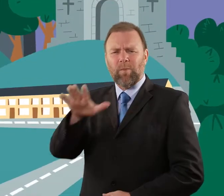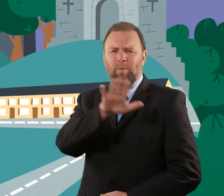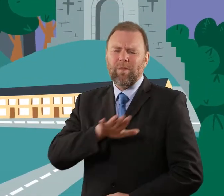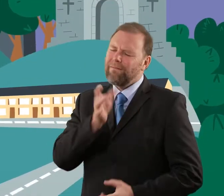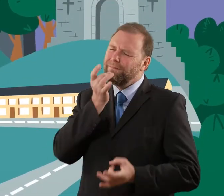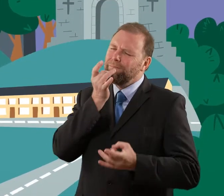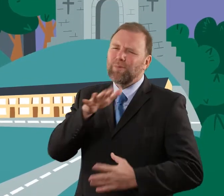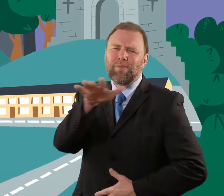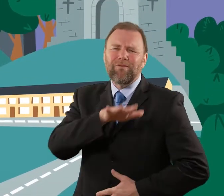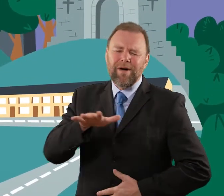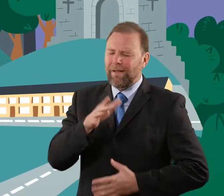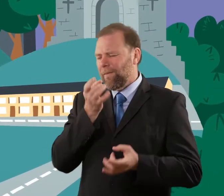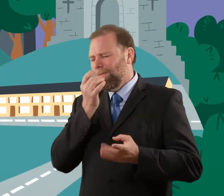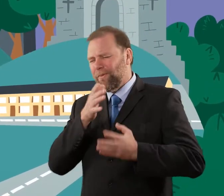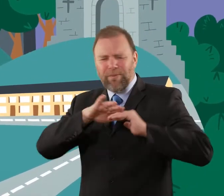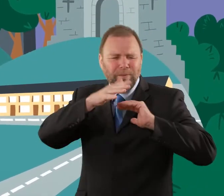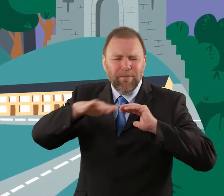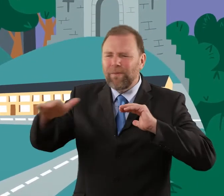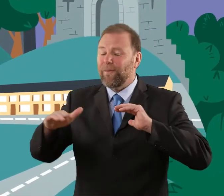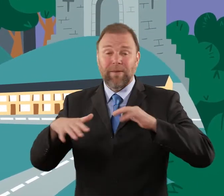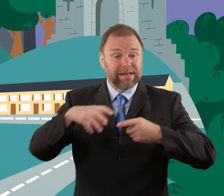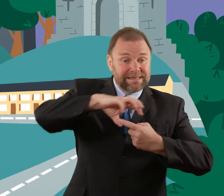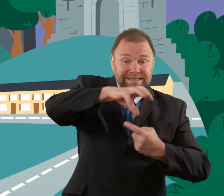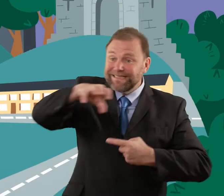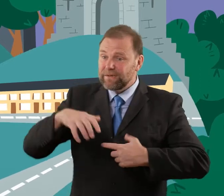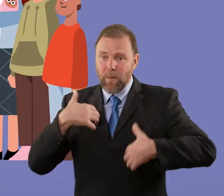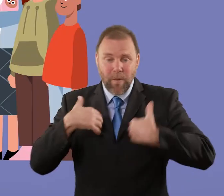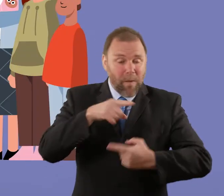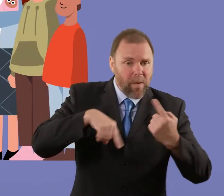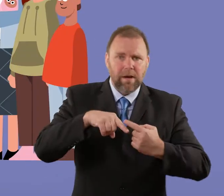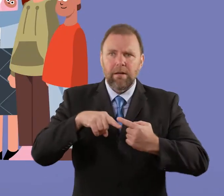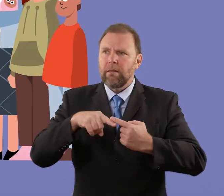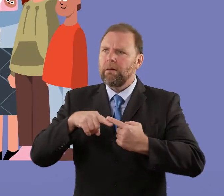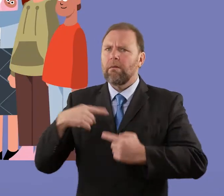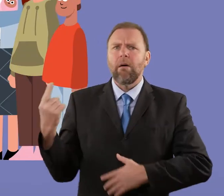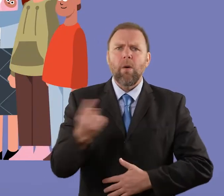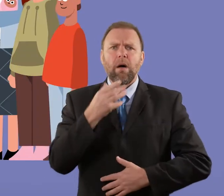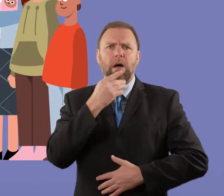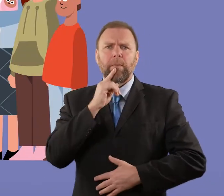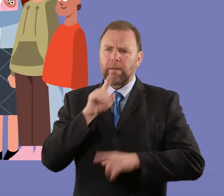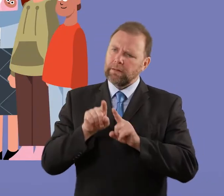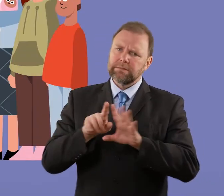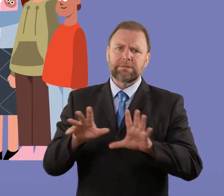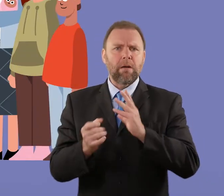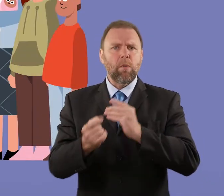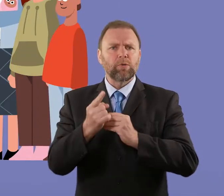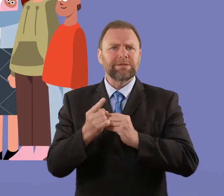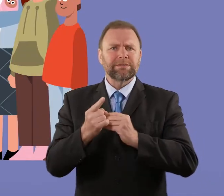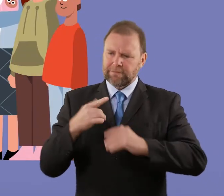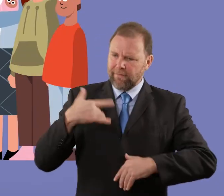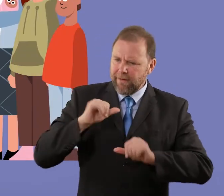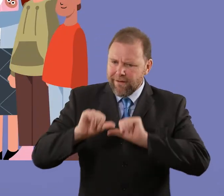Mae Cymru'n brydferth, gyda cefn gwlad hardd a dinasoedd bywiog. Ond nid yw pawb yn cael yr un cyfleoedd i ffynnu